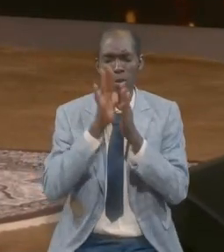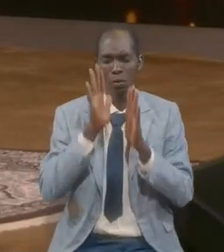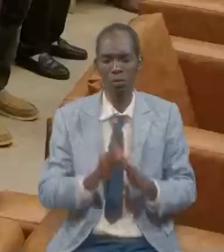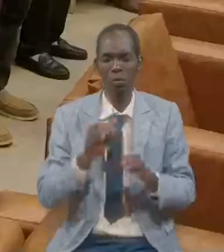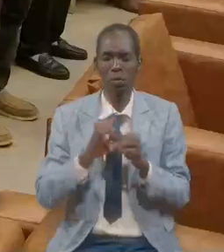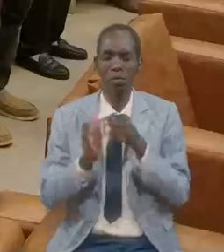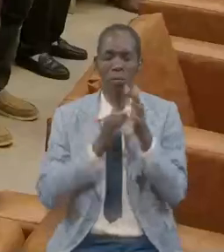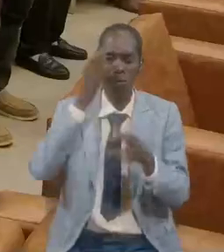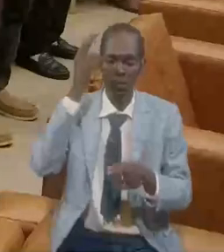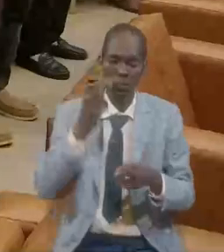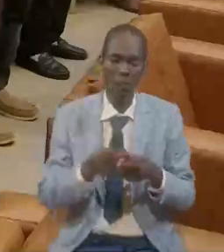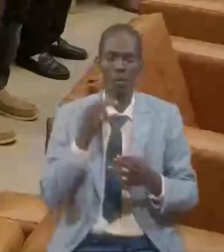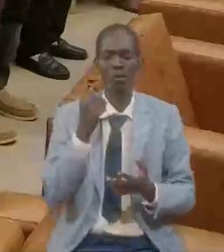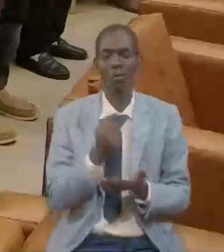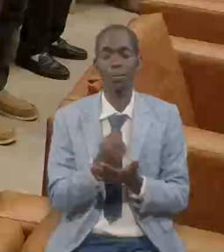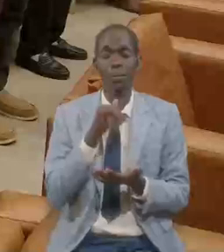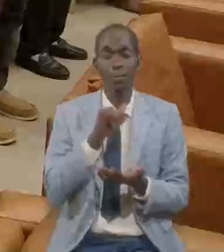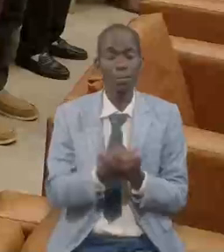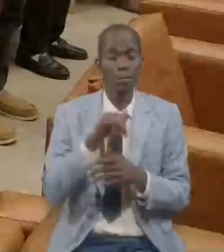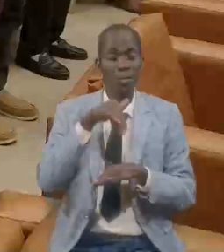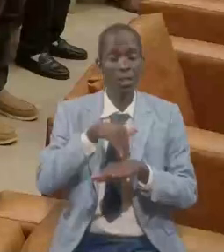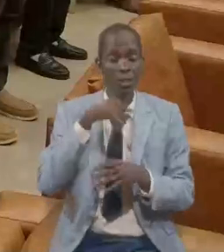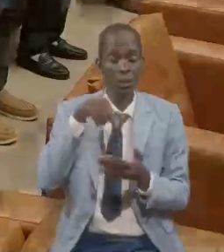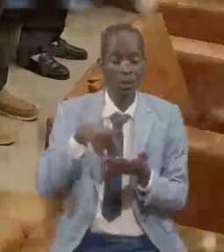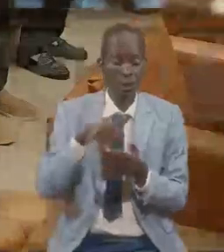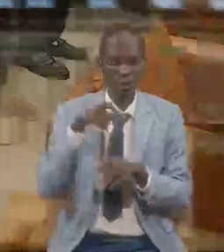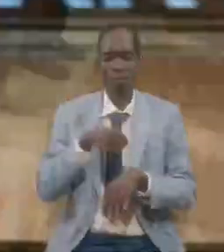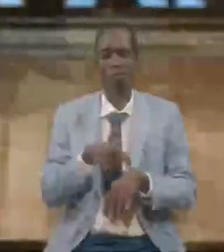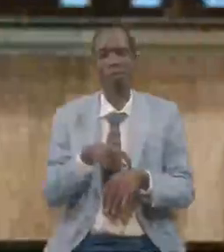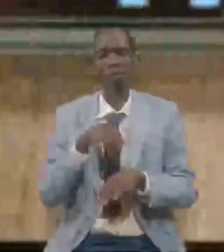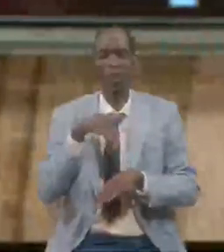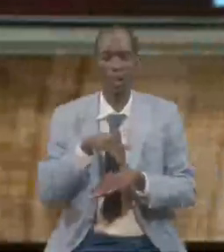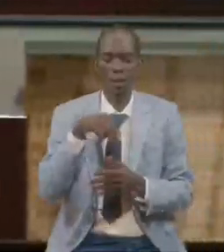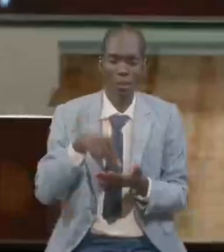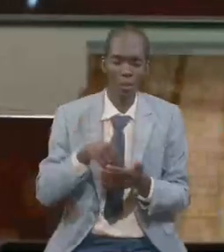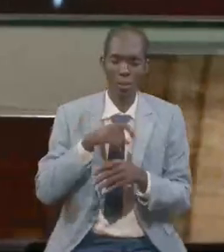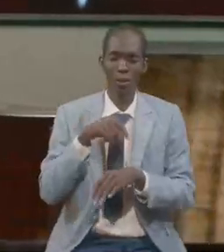de Jésus-Christ. Que à cette heure-ci,